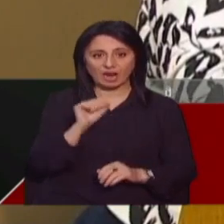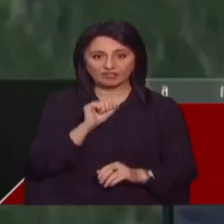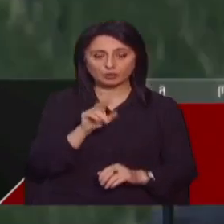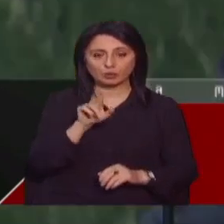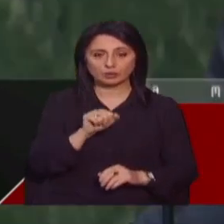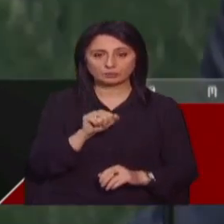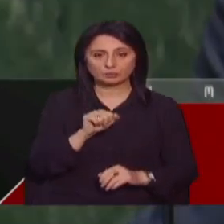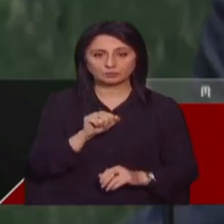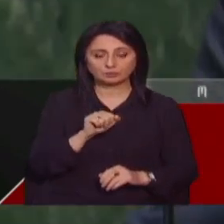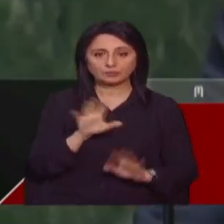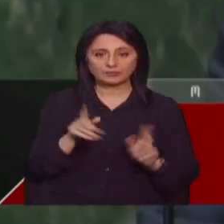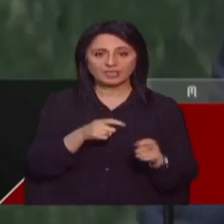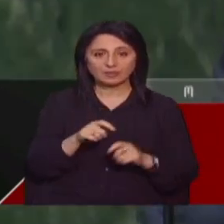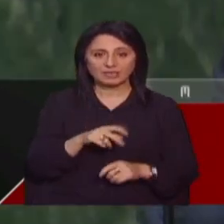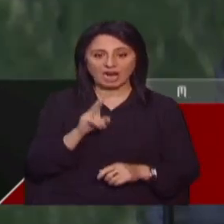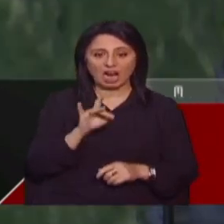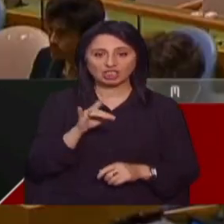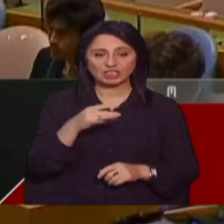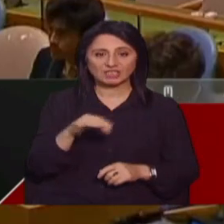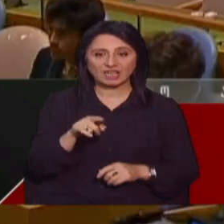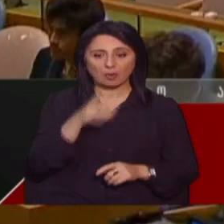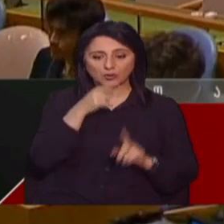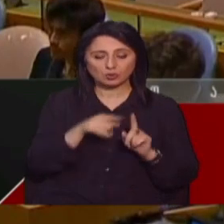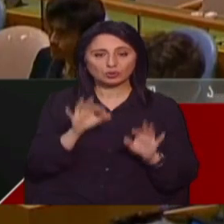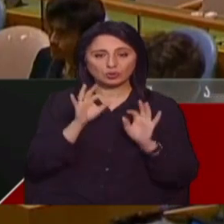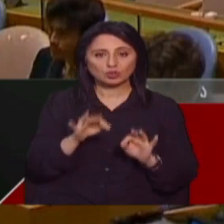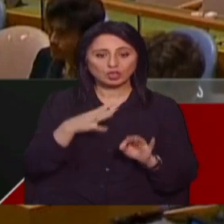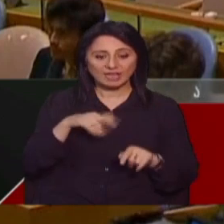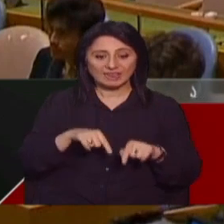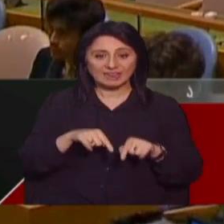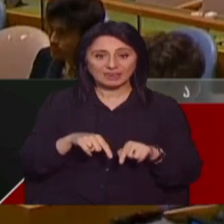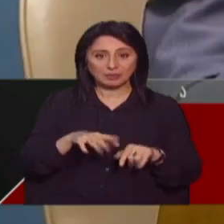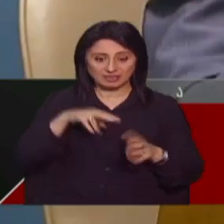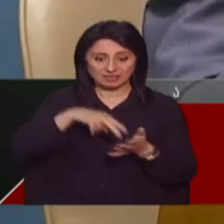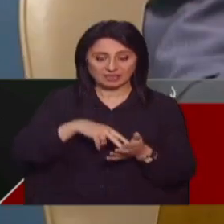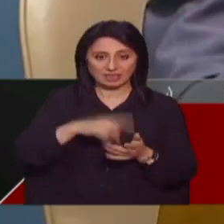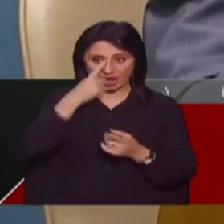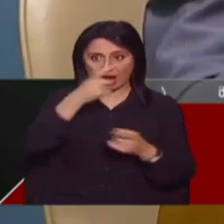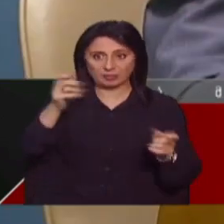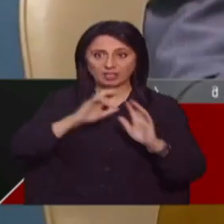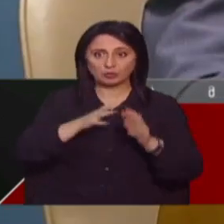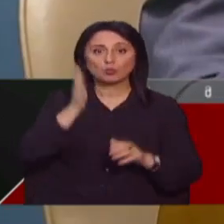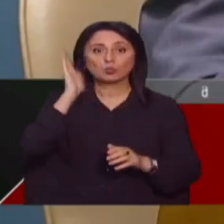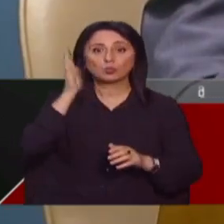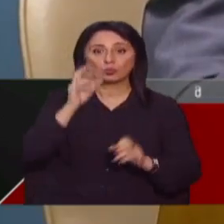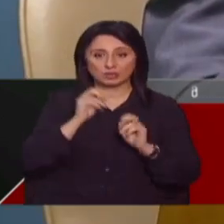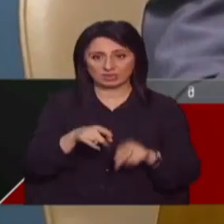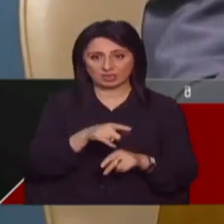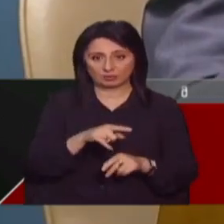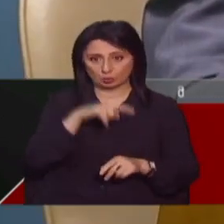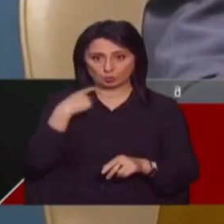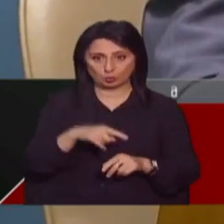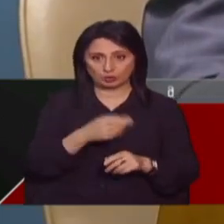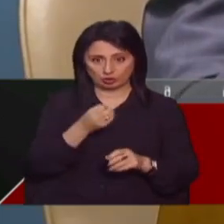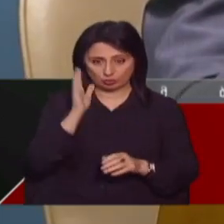და პრეზიდენტი ლეხ კაჩინსკი, რომელიც ამ პერიოდში სწორედ თბილისიდან აფრთხილებდა დანარჩენ მსოფლიოს, თუ რა საფრთხეები შეიძლება